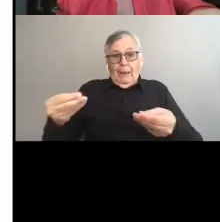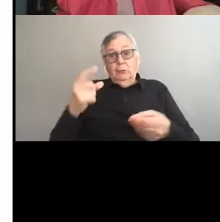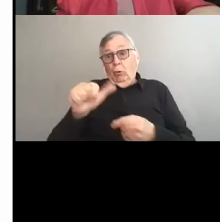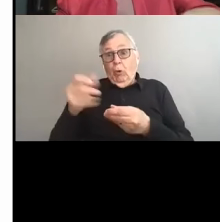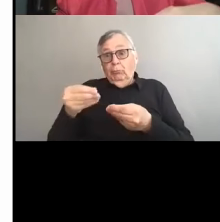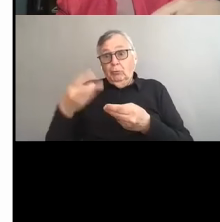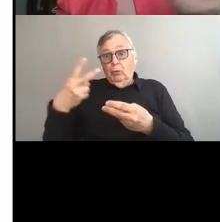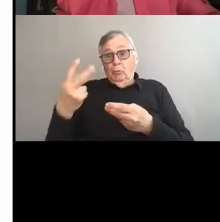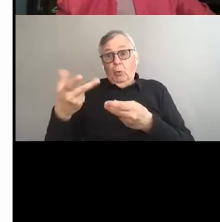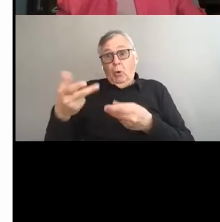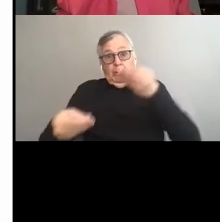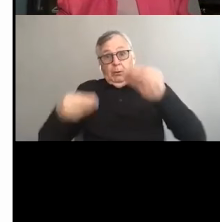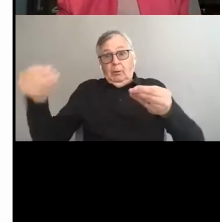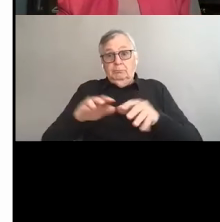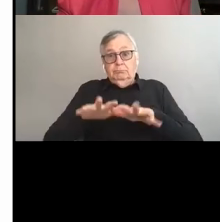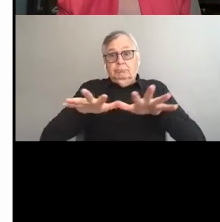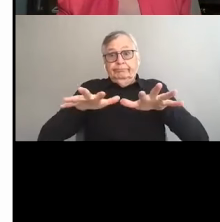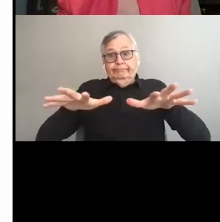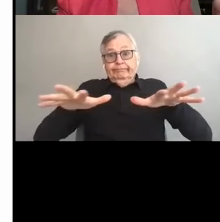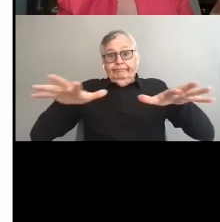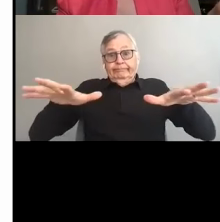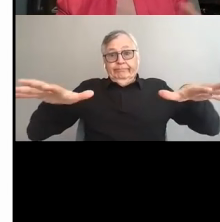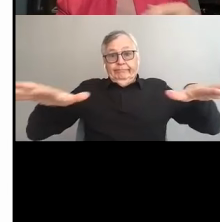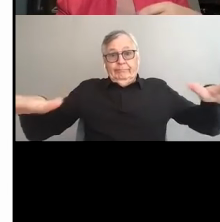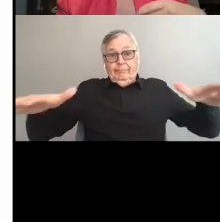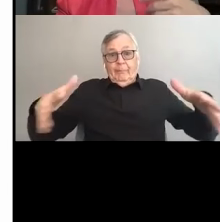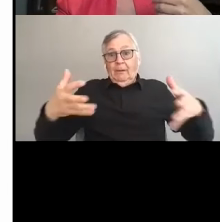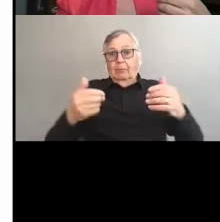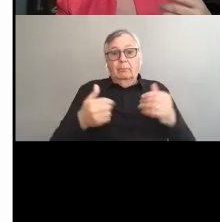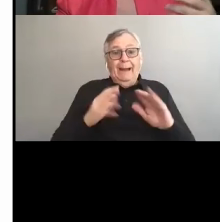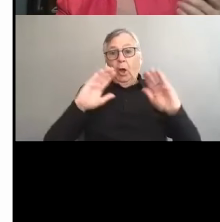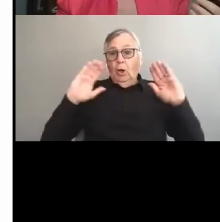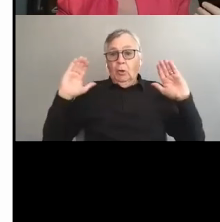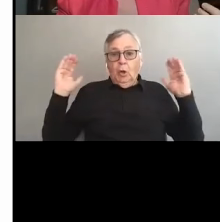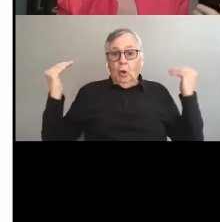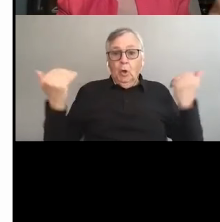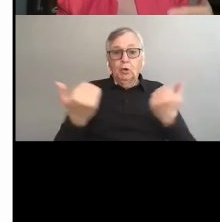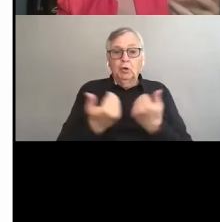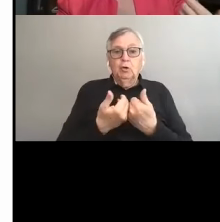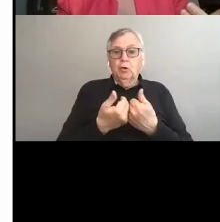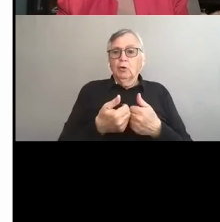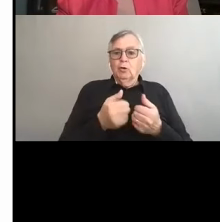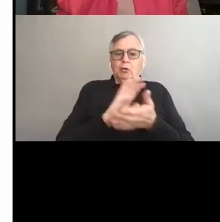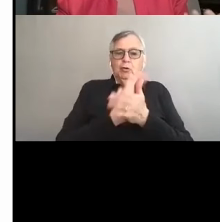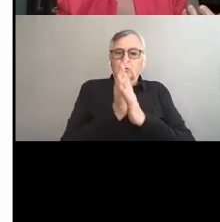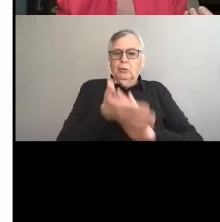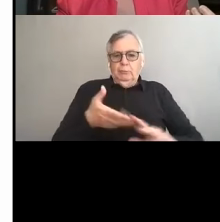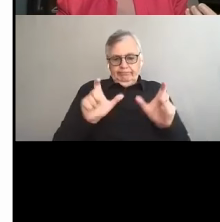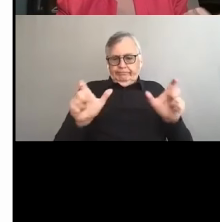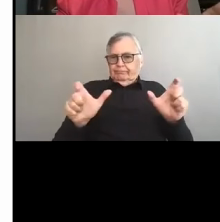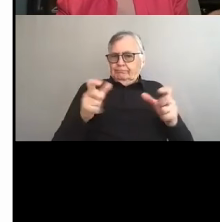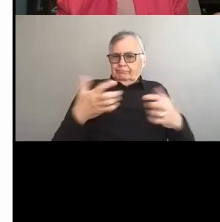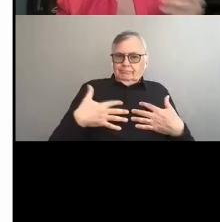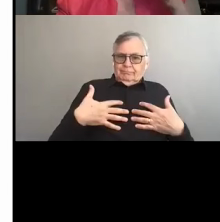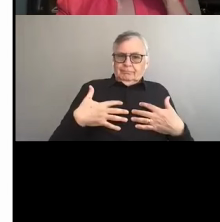va en infecter un ou deux, etc. Et là, à un moment donné, ces gens-là vont devenir immuns, mais la